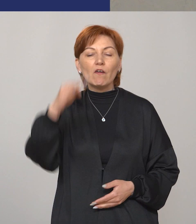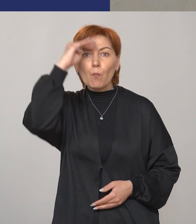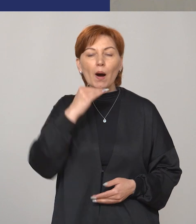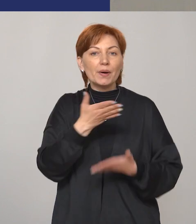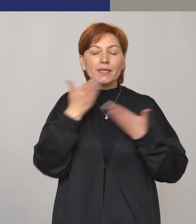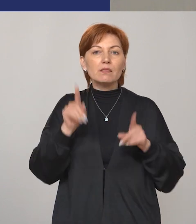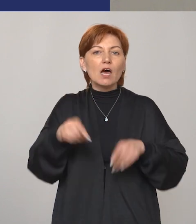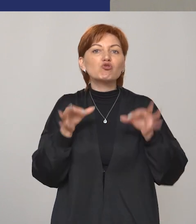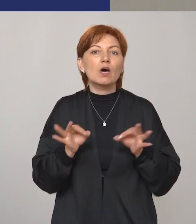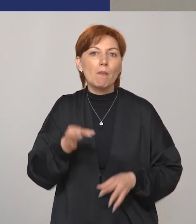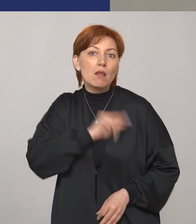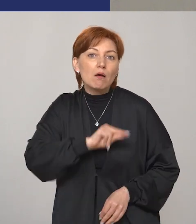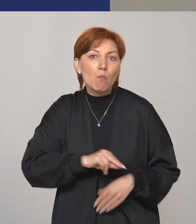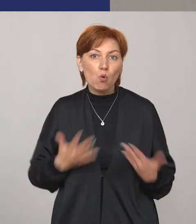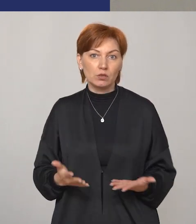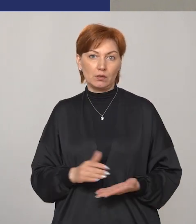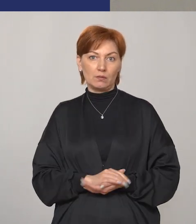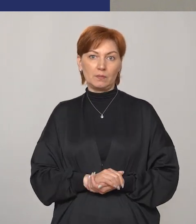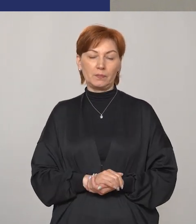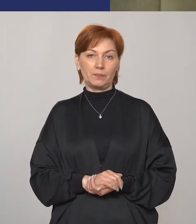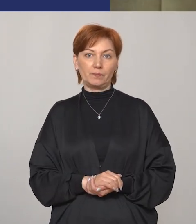У твоего папы нету даже нормальной работы.